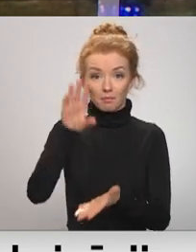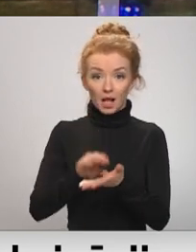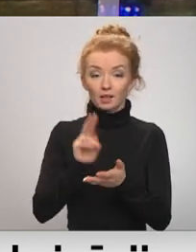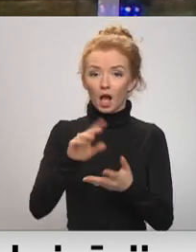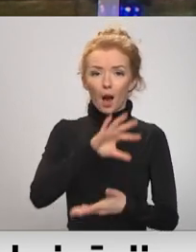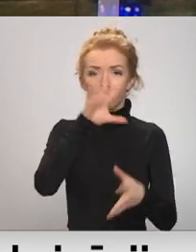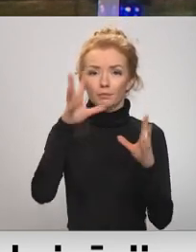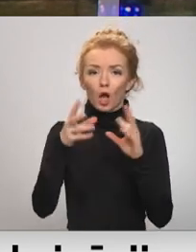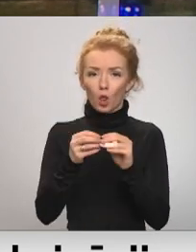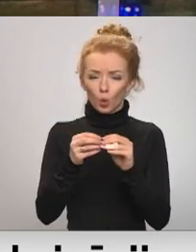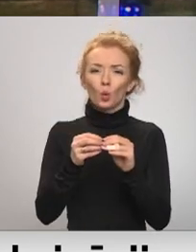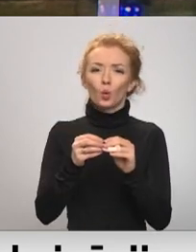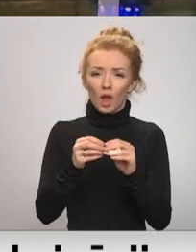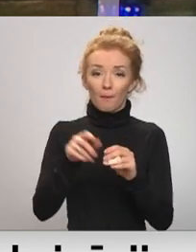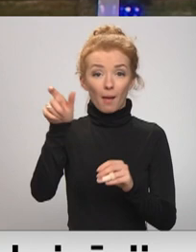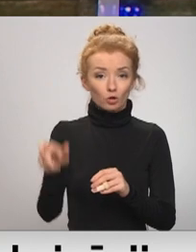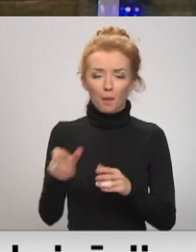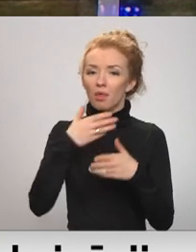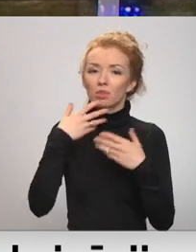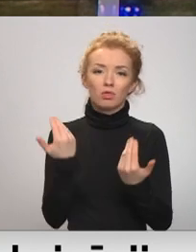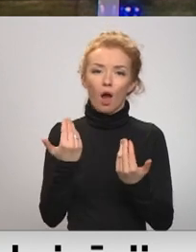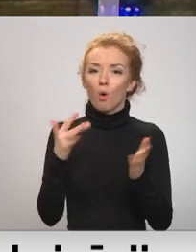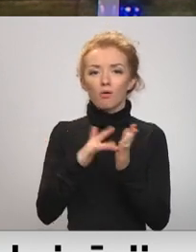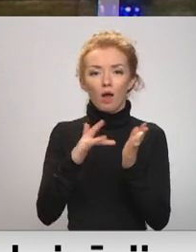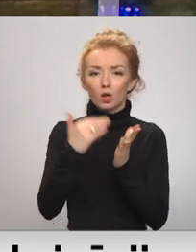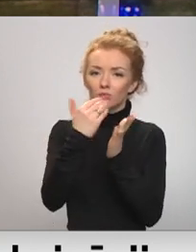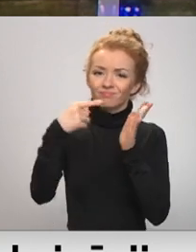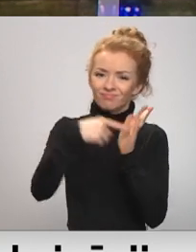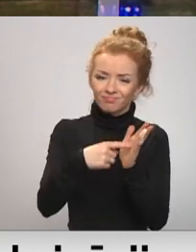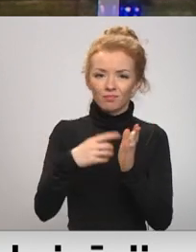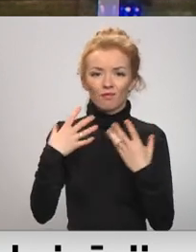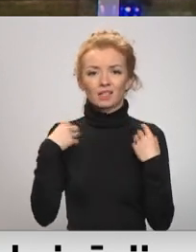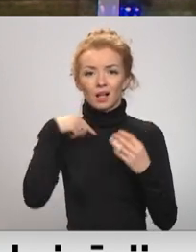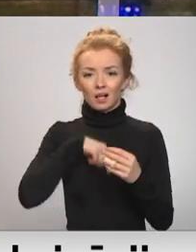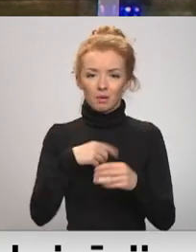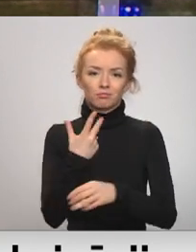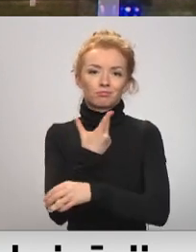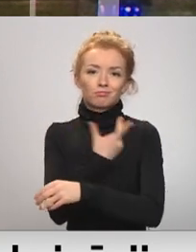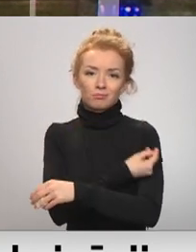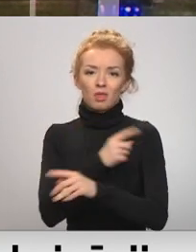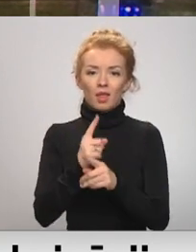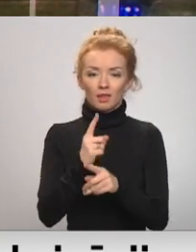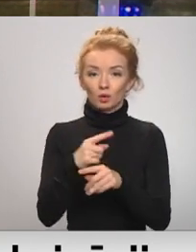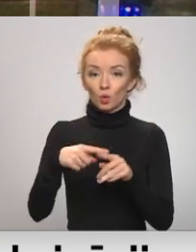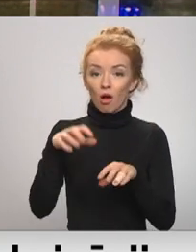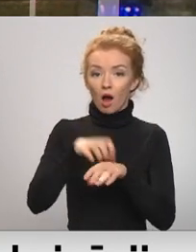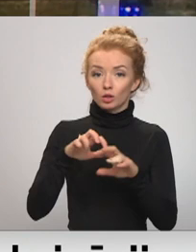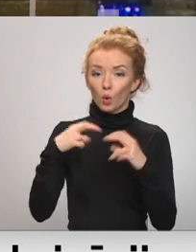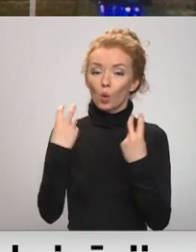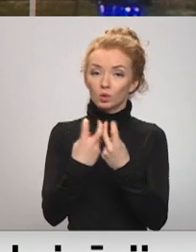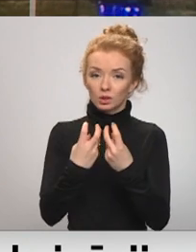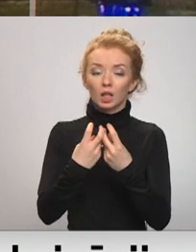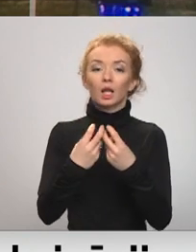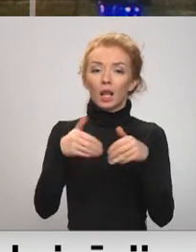absolūtajā vairākumā gadījumu personām nav bijušas kontraindikācijas vakcinācijas veikšanai. Ārstu konsīlija pieņēmuši lēmumu par